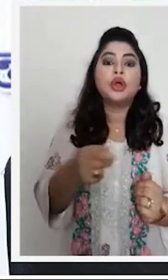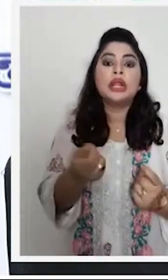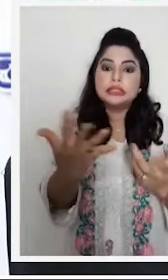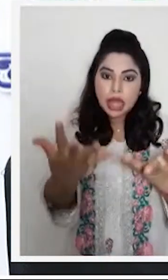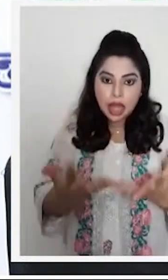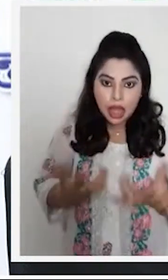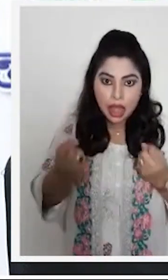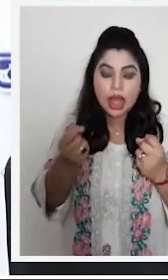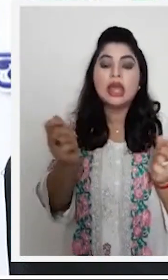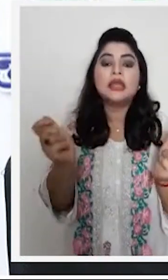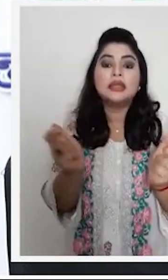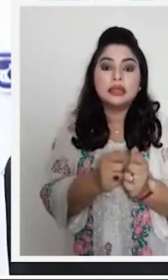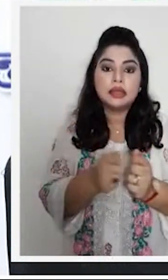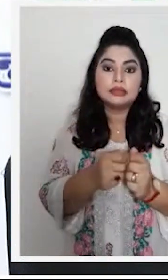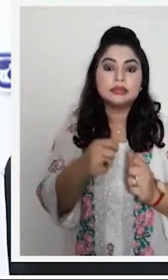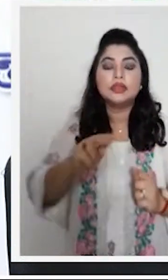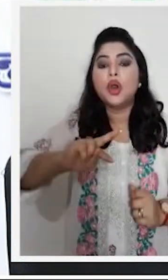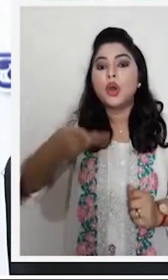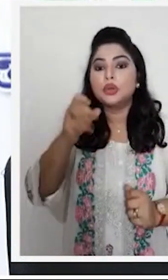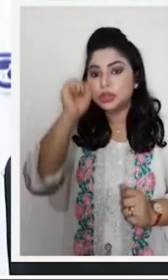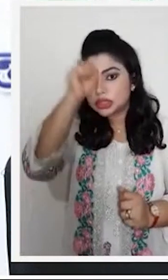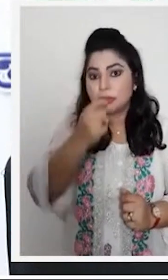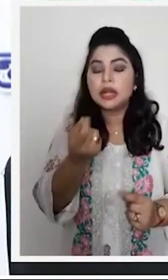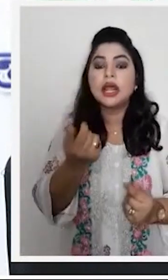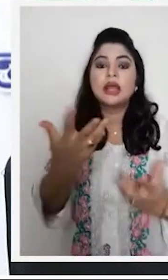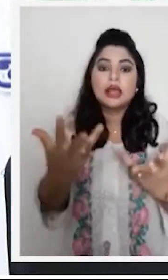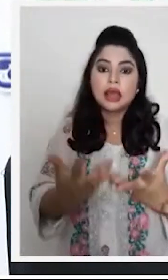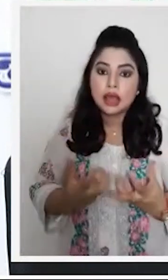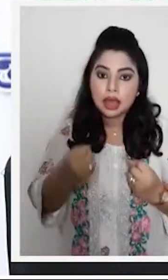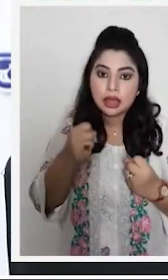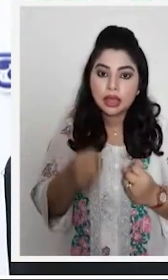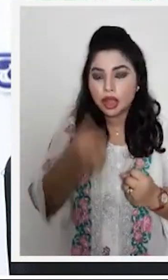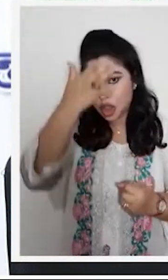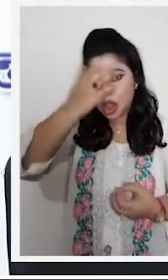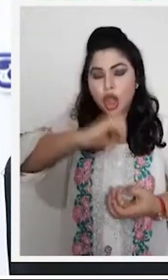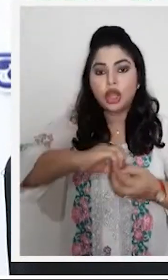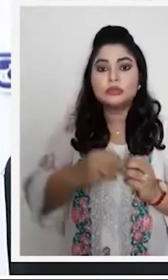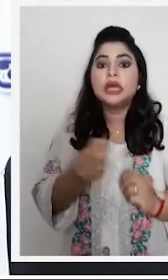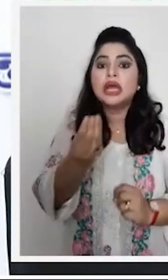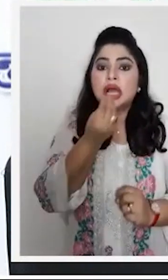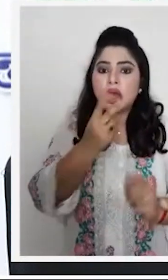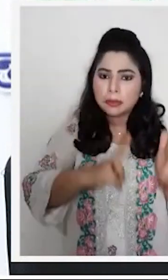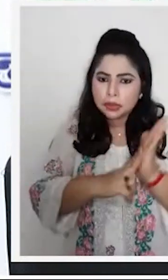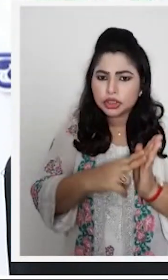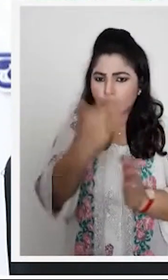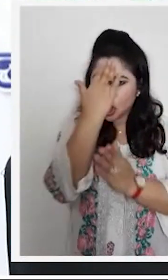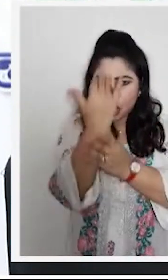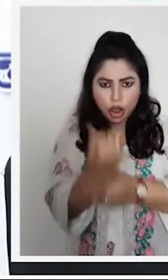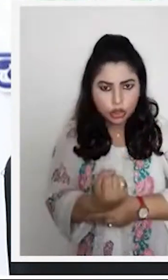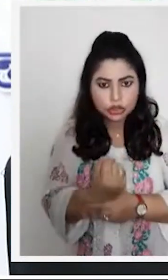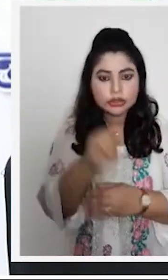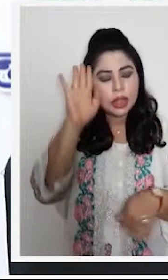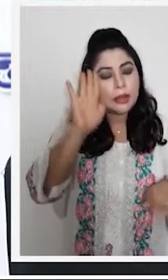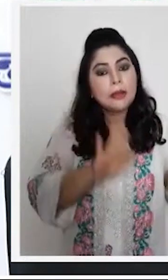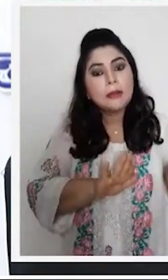অর্থনৈতিক কর্মকাণ্ড বন্ধ রাখলে কর্মহীনতা, আয় রোজগারের পথ বন্ধ হওয়া এবং অন্যান্য সামাজিক ও অর্থনৈতিক